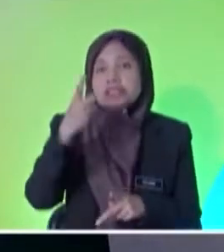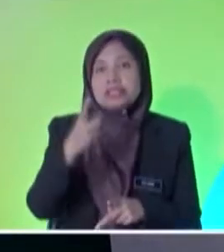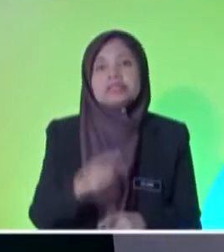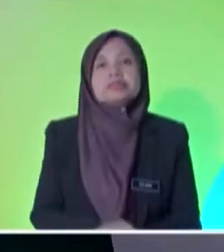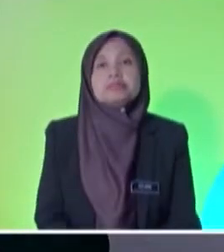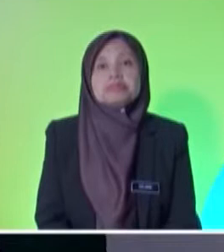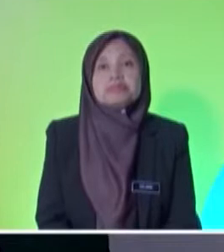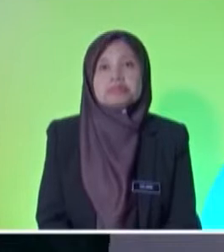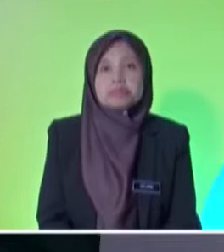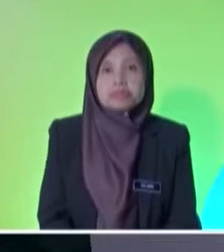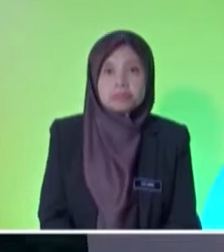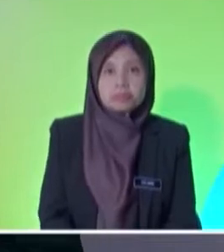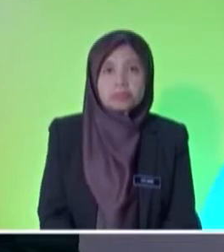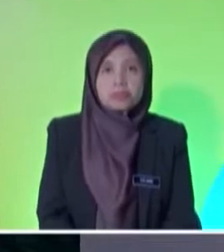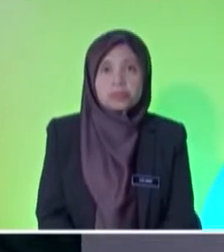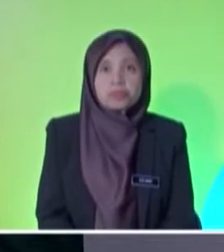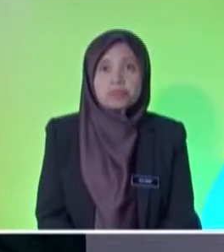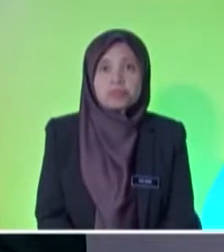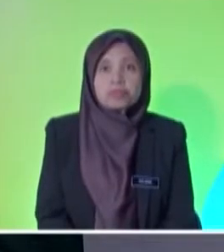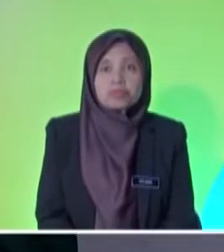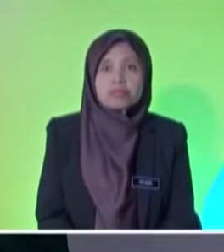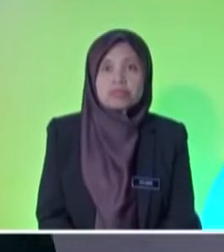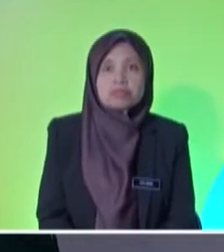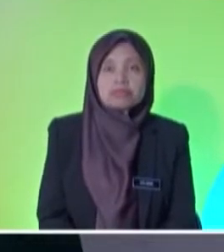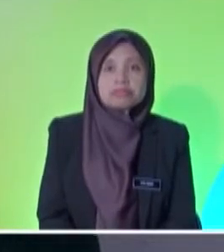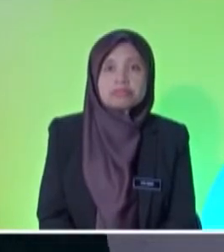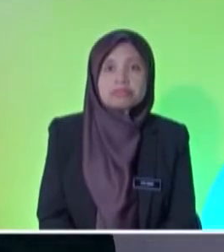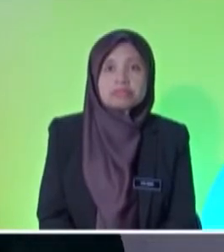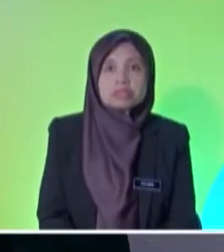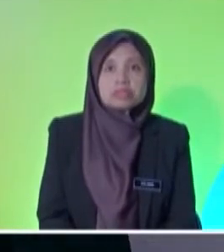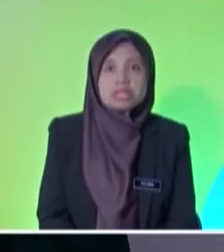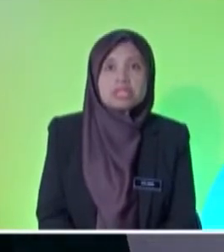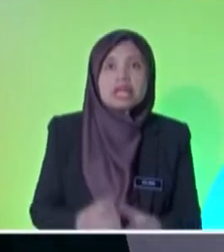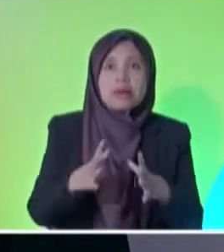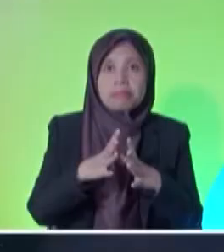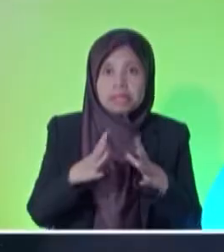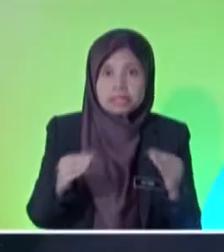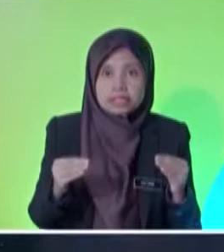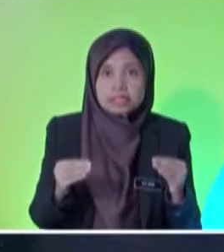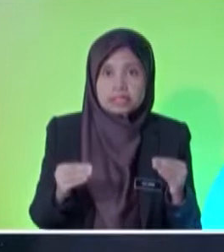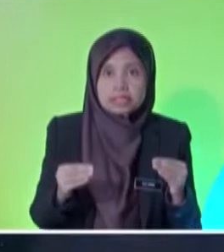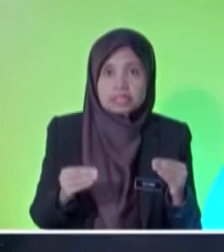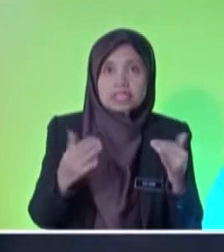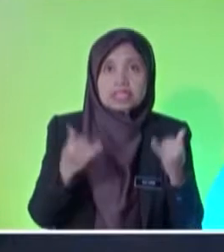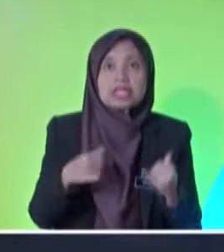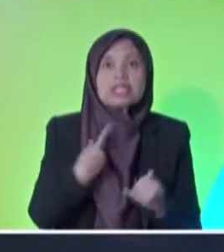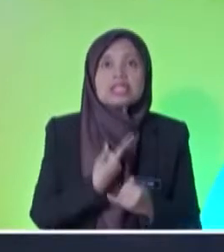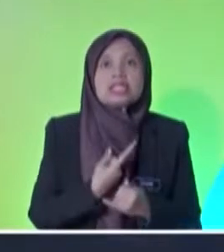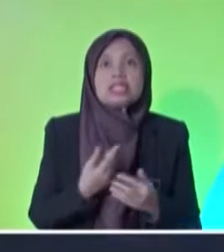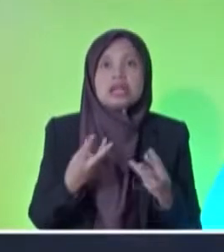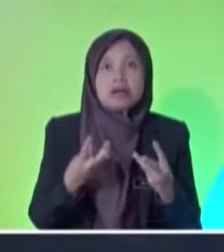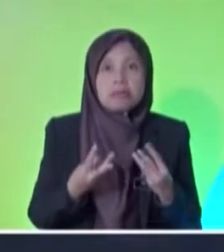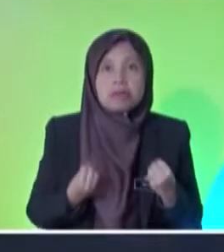keep hamre Bali oke oke Alhamdulillah selesai kita sekarang kita berada